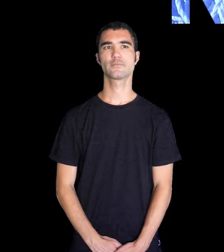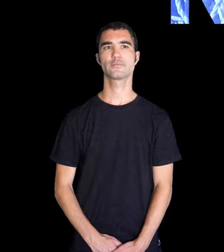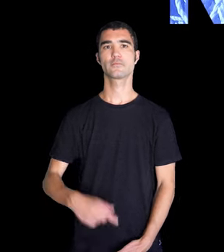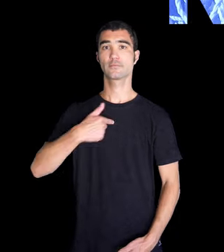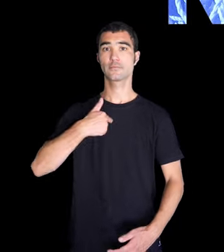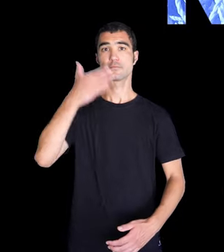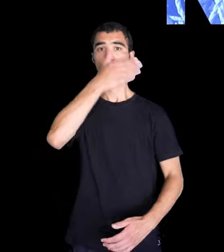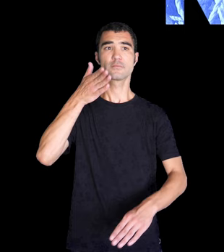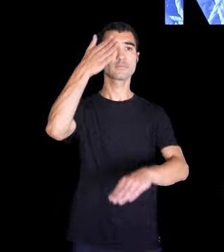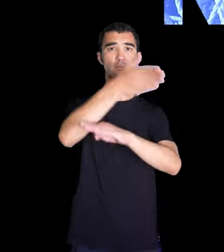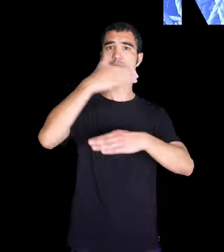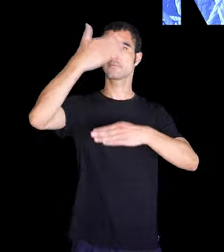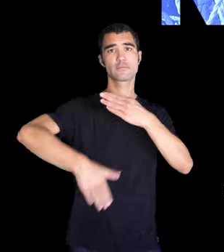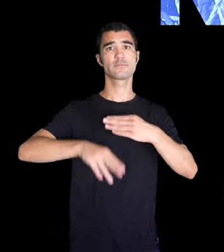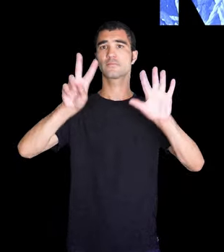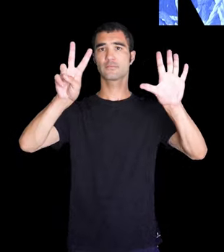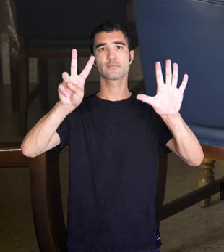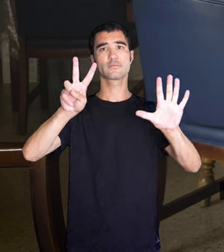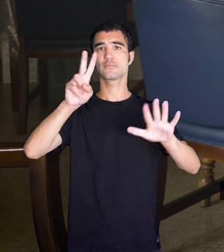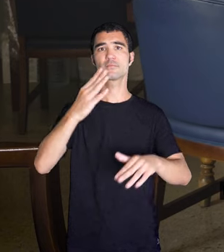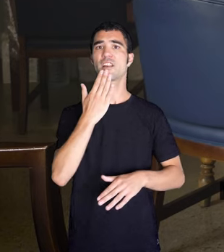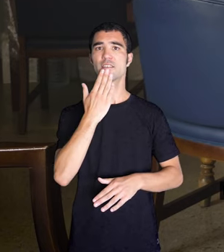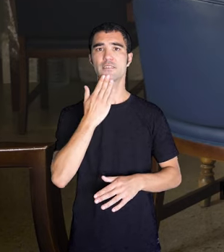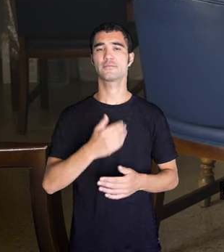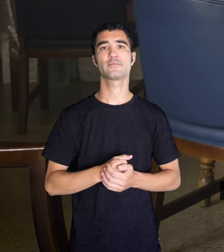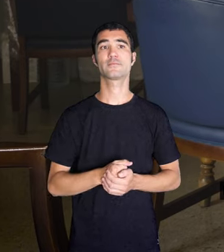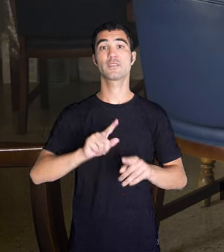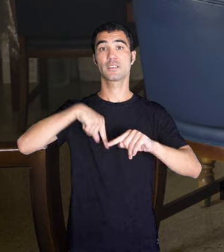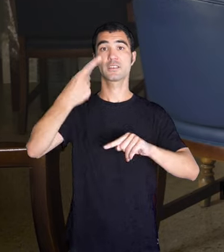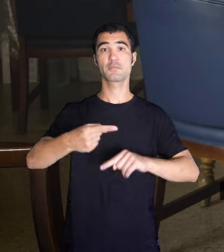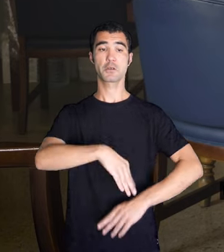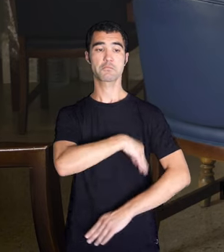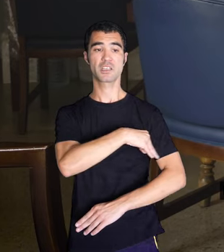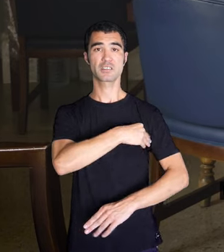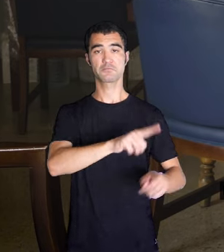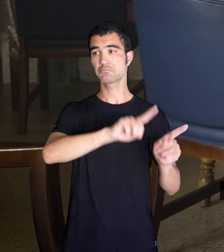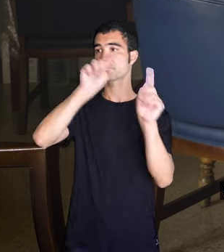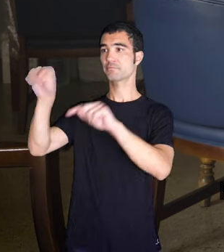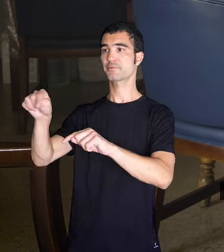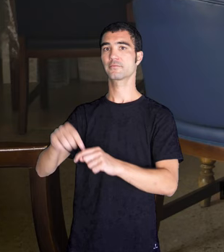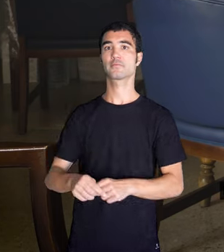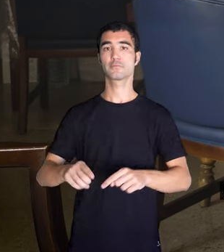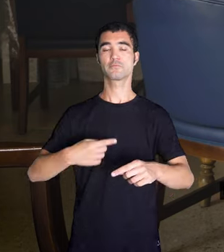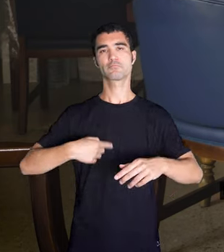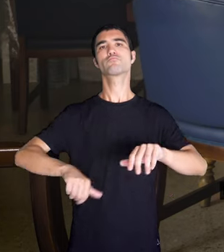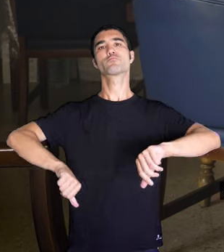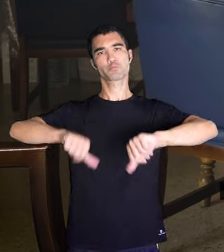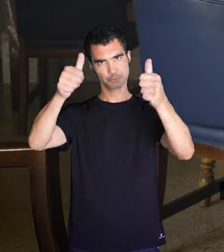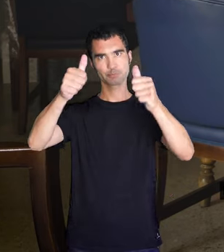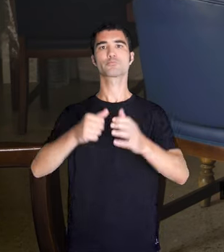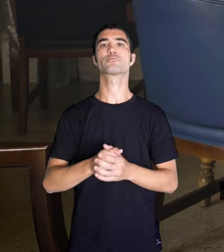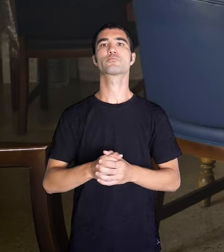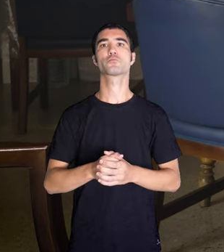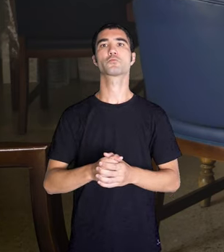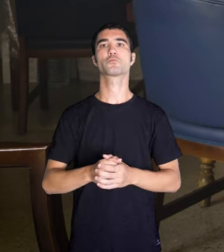Vaig anar a escola fins a 7 anys i a 7 anys me donaren el batxillerat. Vaig a provar i me